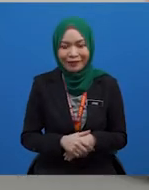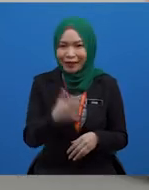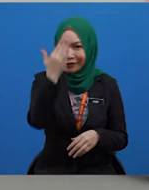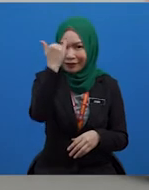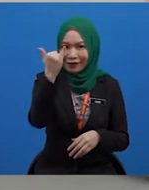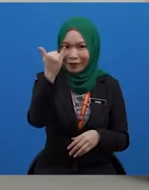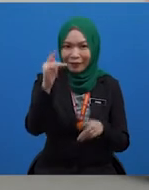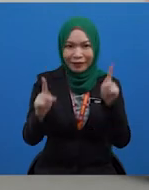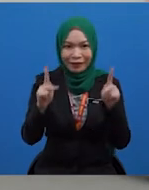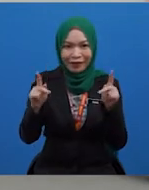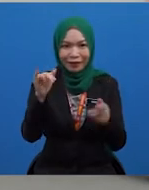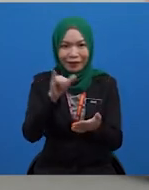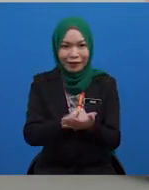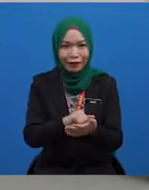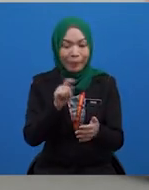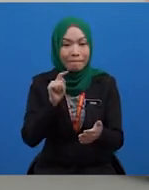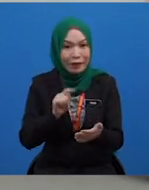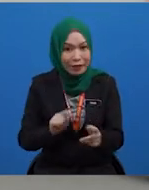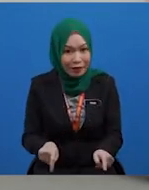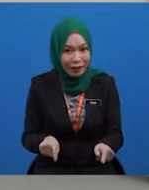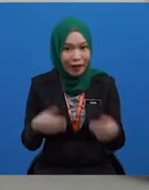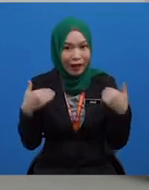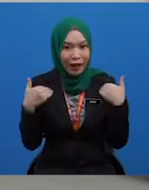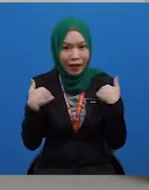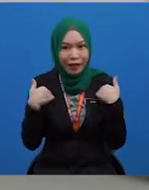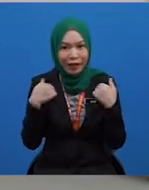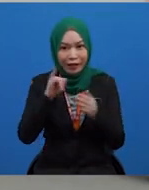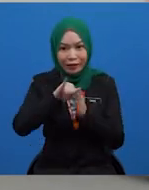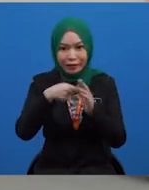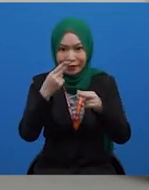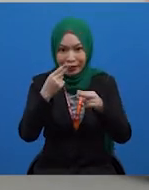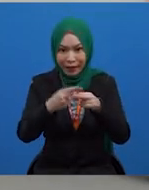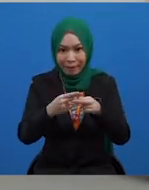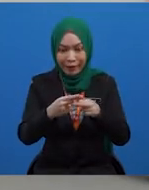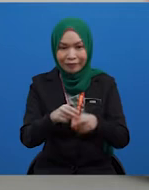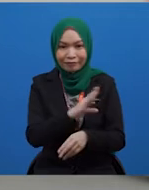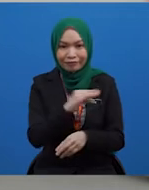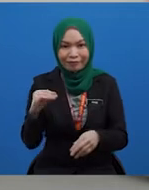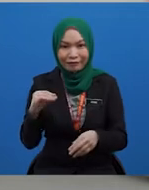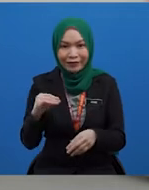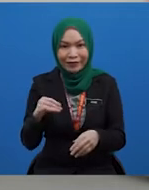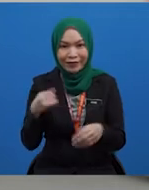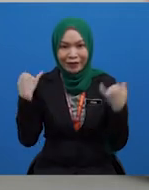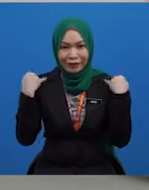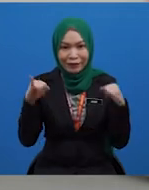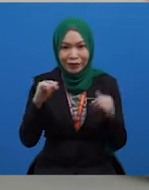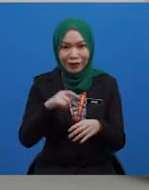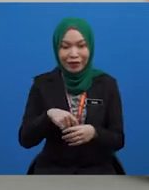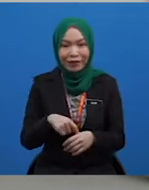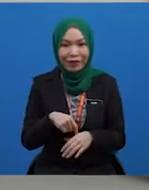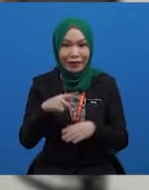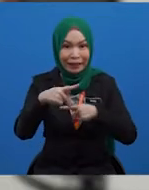Kenapa sebuah kereta itu perlu ada jenama? Branding. Kenapa ada kereta yang dijual di lokasi yang terpilih